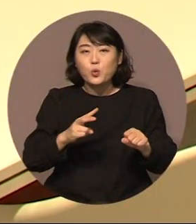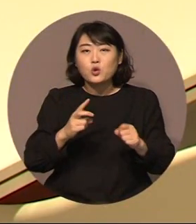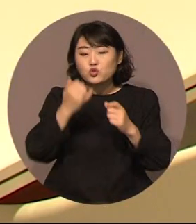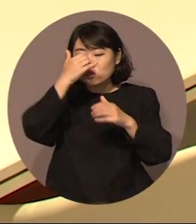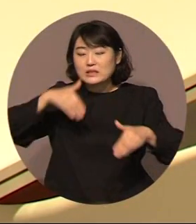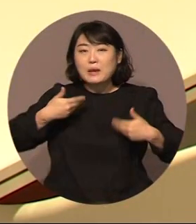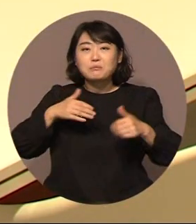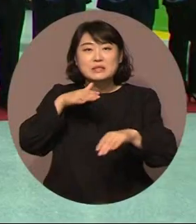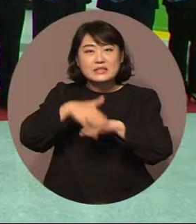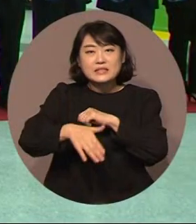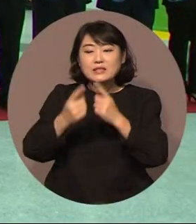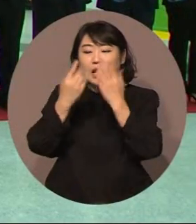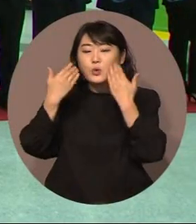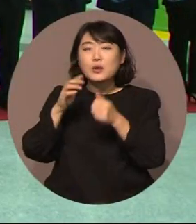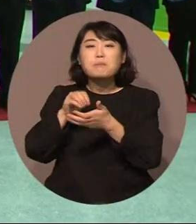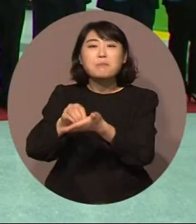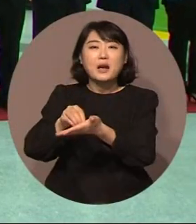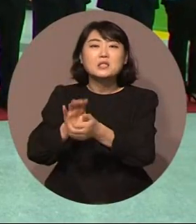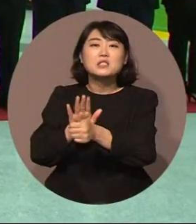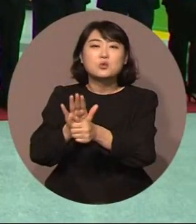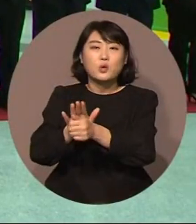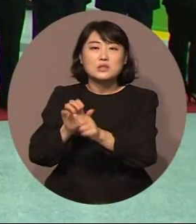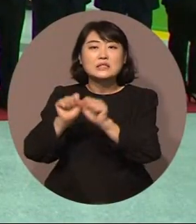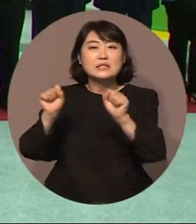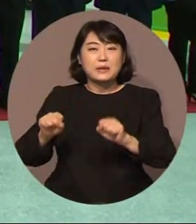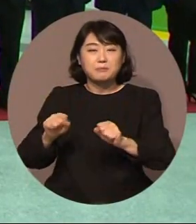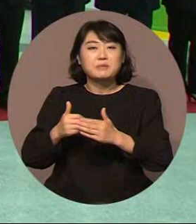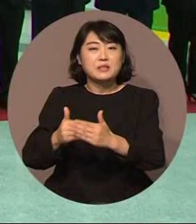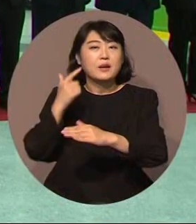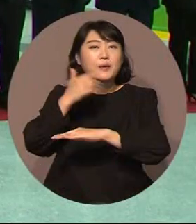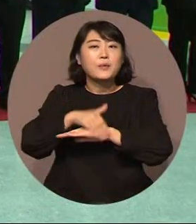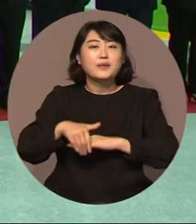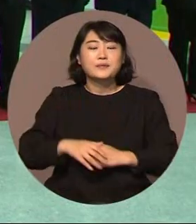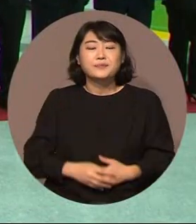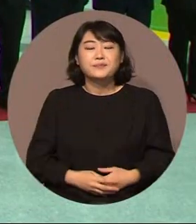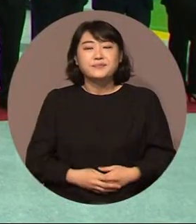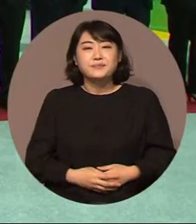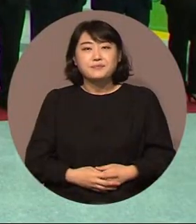대입 지원 시스템 개발도 추진하기로 했습니다. MBC 뉴스 김태욱입니다.